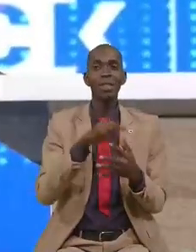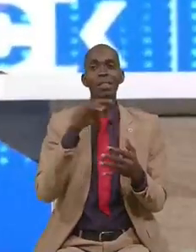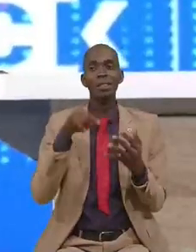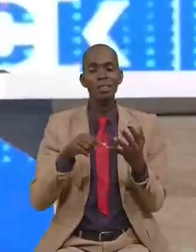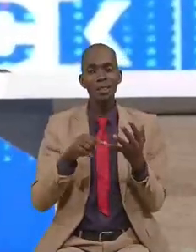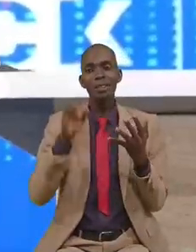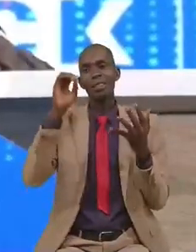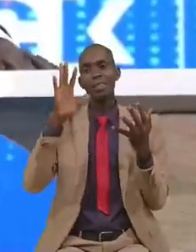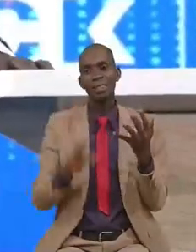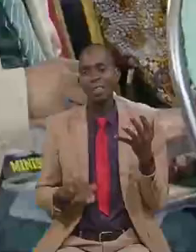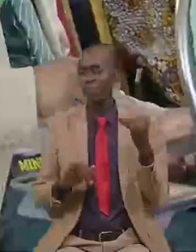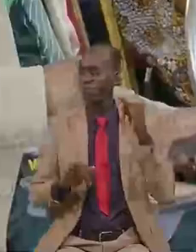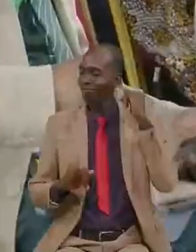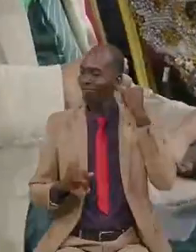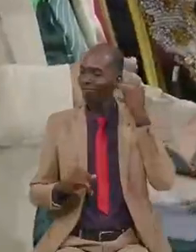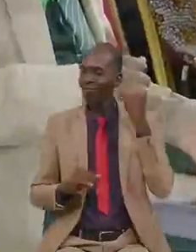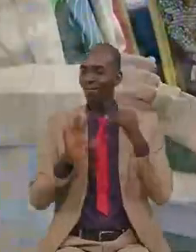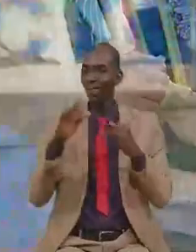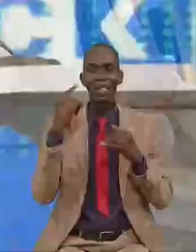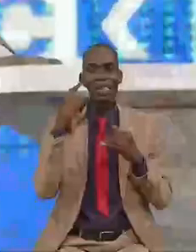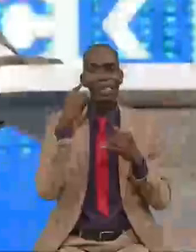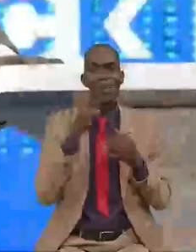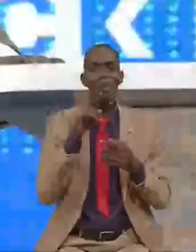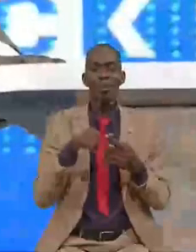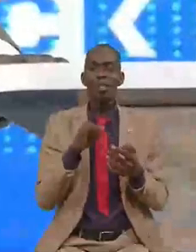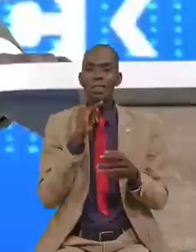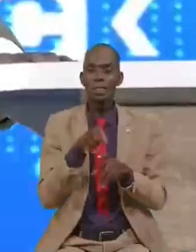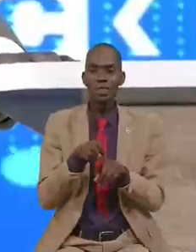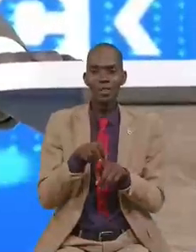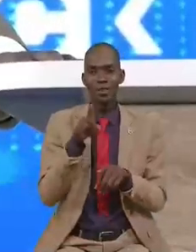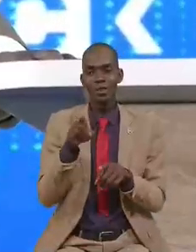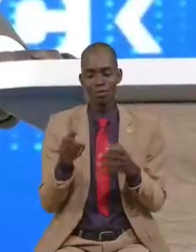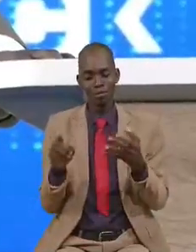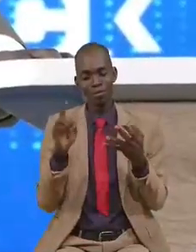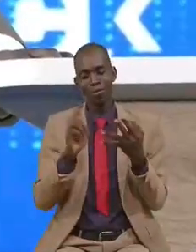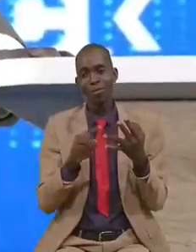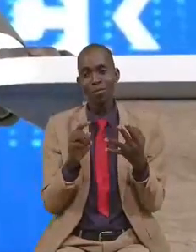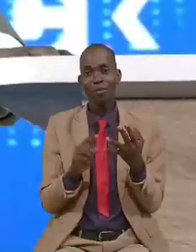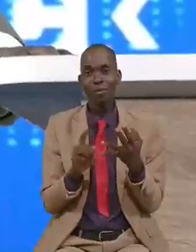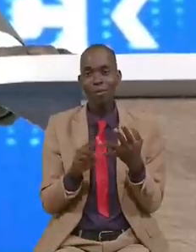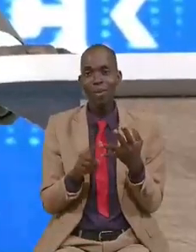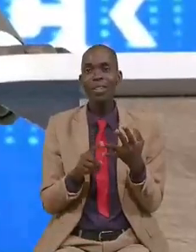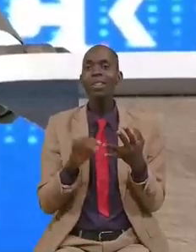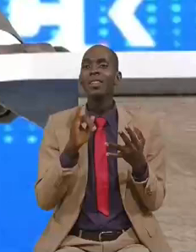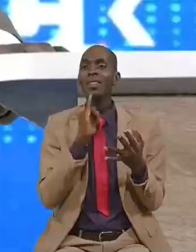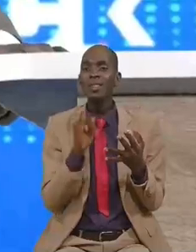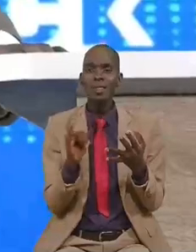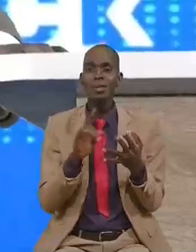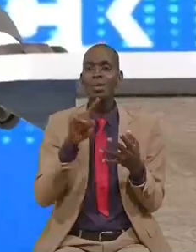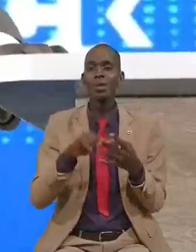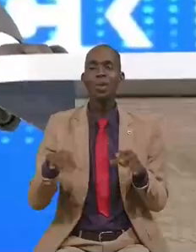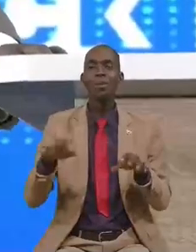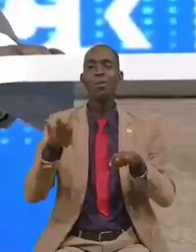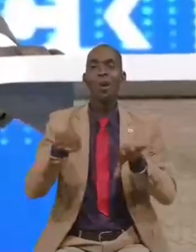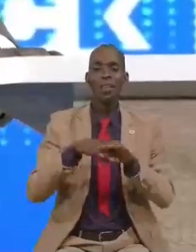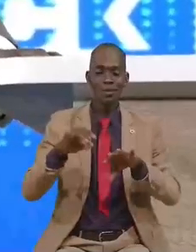enseignant, c'est là où tu mets dans ton oreille. Quand ça te démange, maintenant, ce tu mets. Ça,